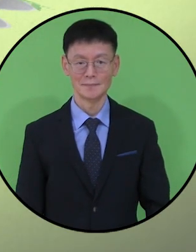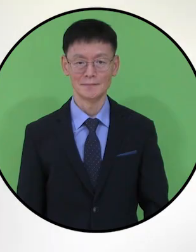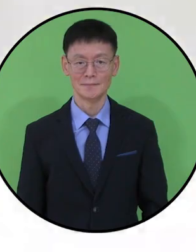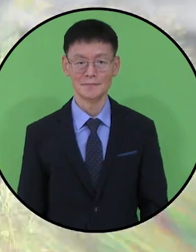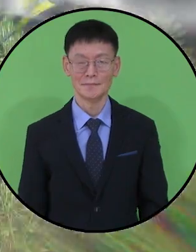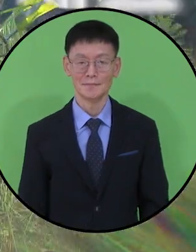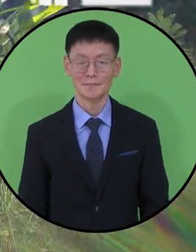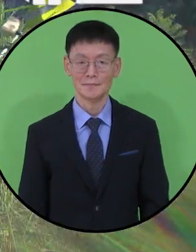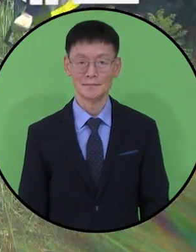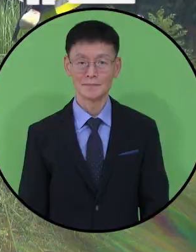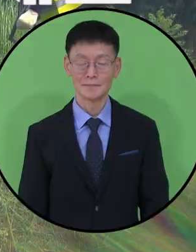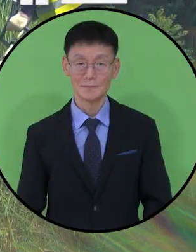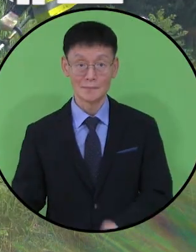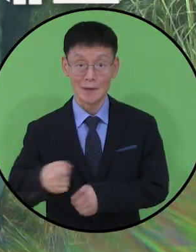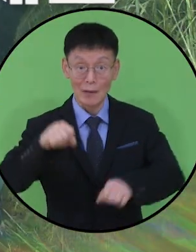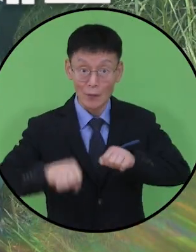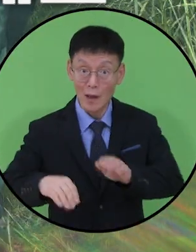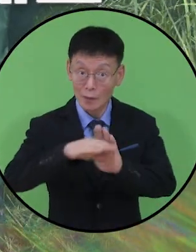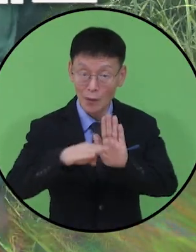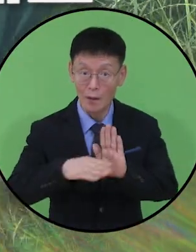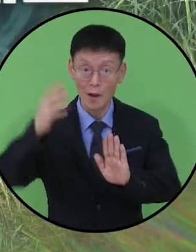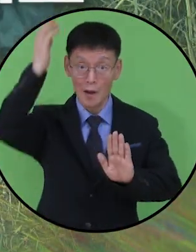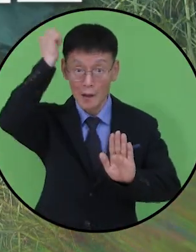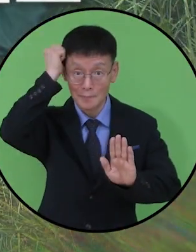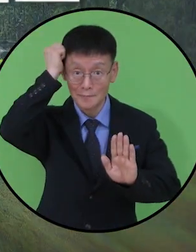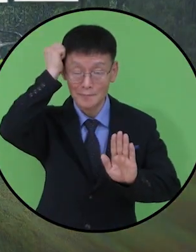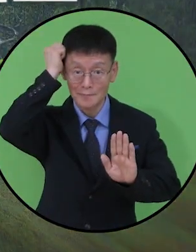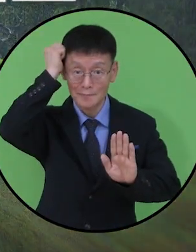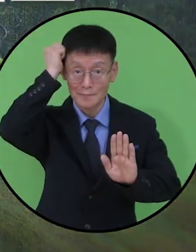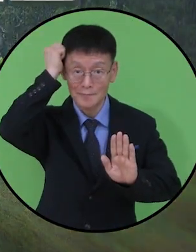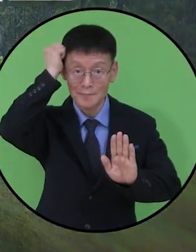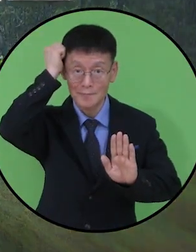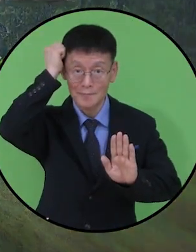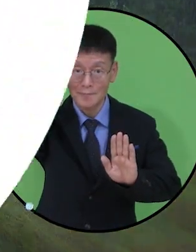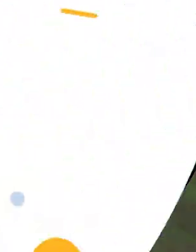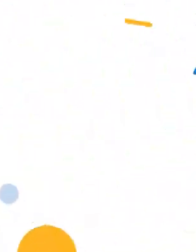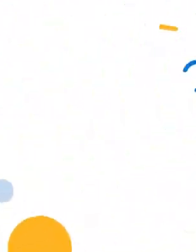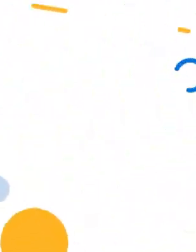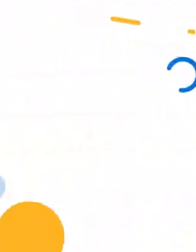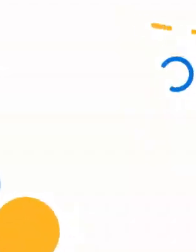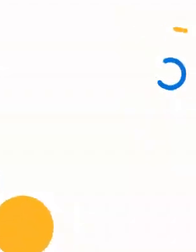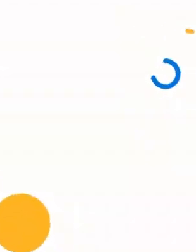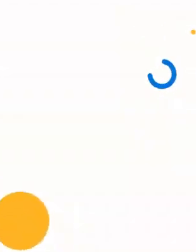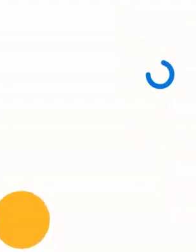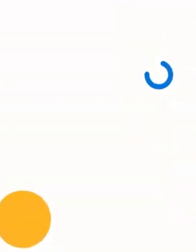후 제거합니다. 예초기 사용 시 행동 수칙을 꼭 기억하세요.